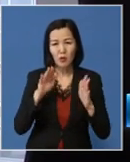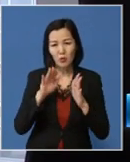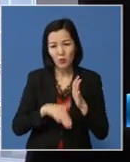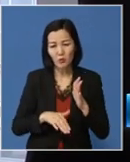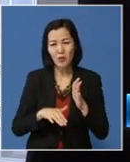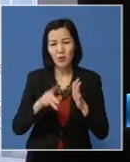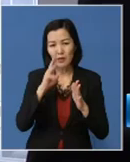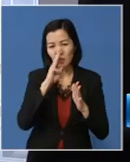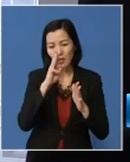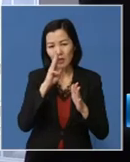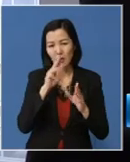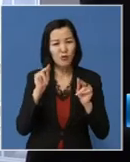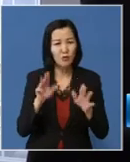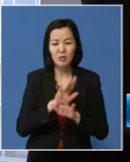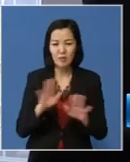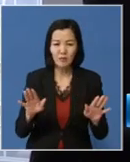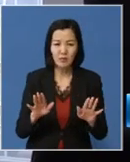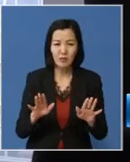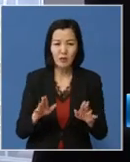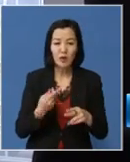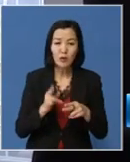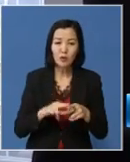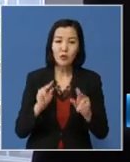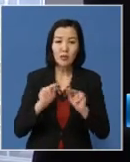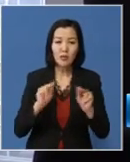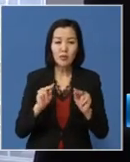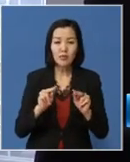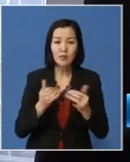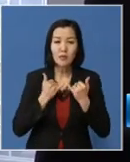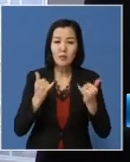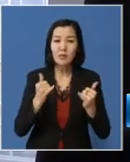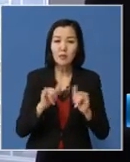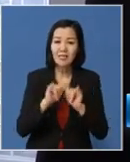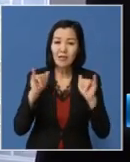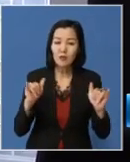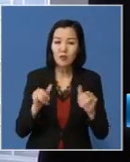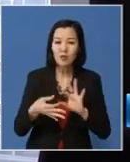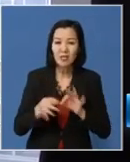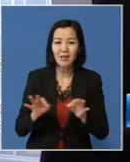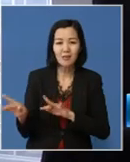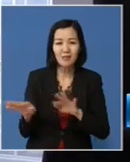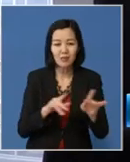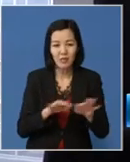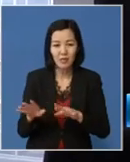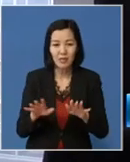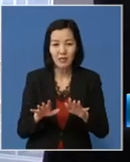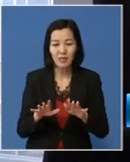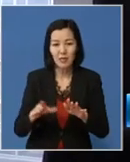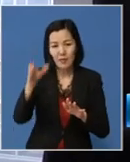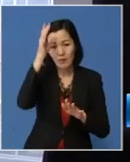біз әділетсіздік деп есептейміз. Сондықтан педагог мәртебесін арттыруда нақты іс-шаралардан, яғни